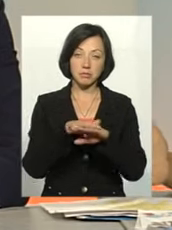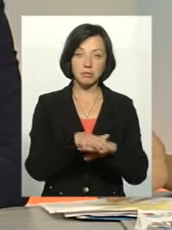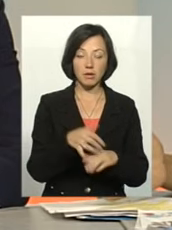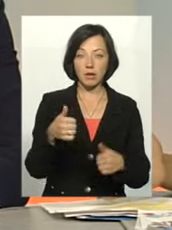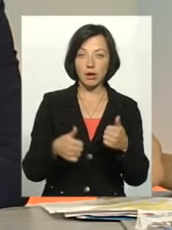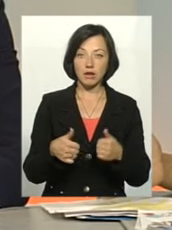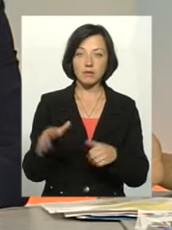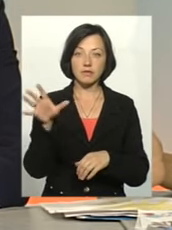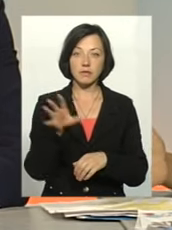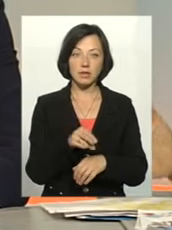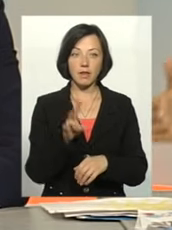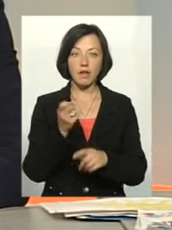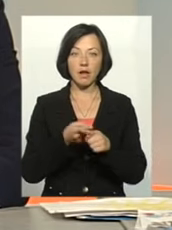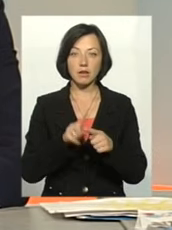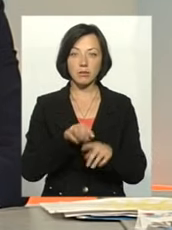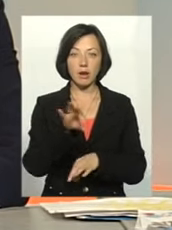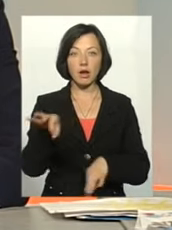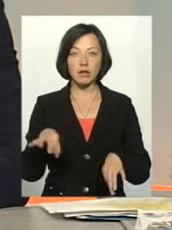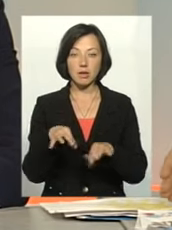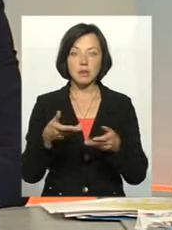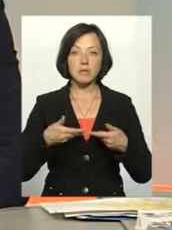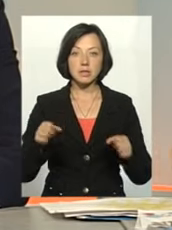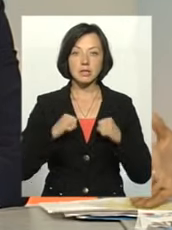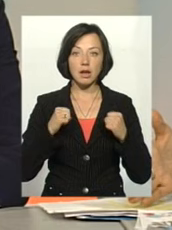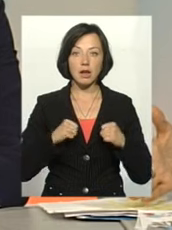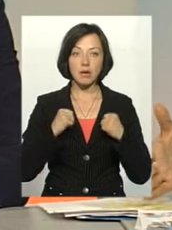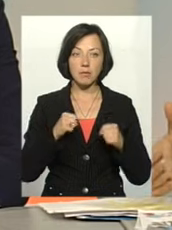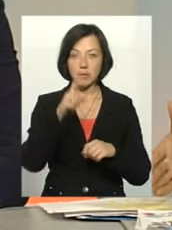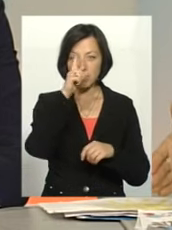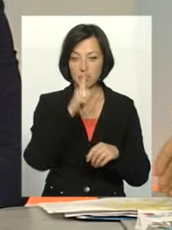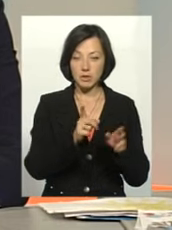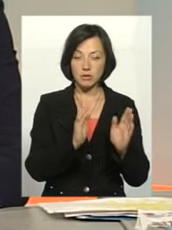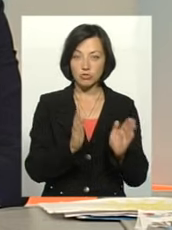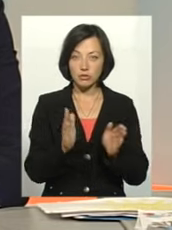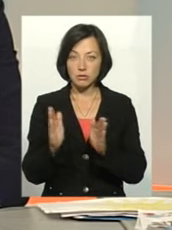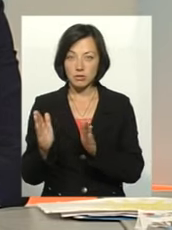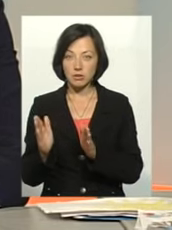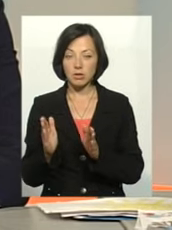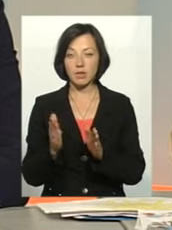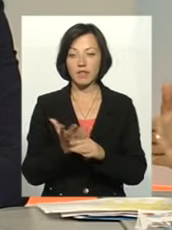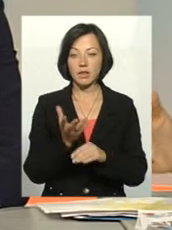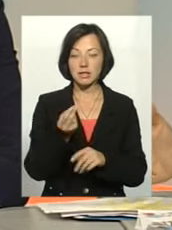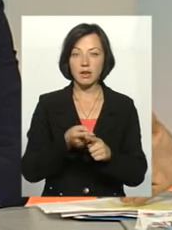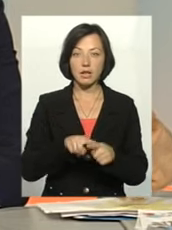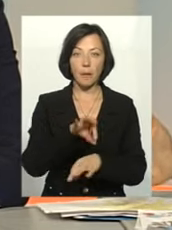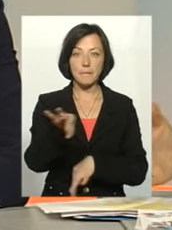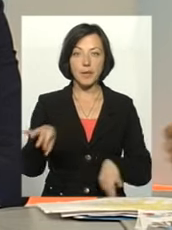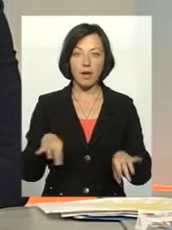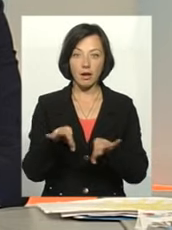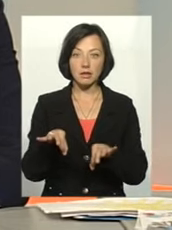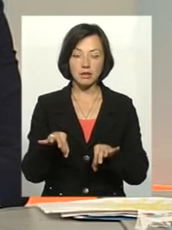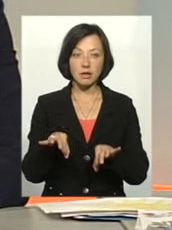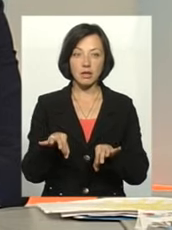будут перечисляться на этот проект. И мы стараемся не помесячно закрывать финансирование этого проекта,